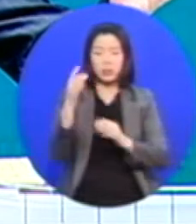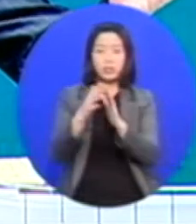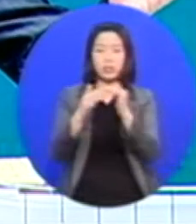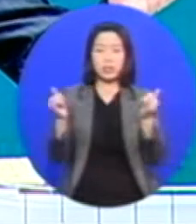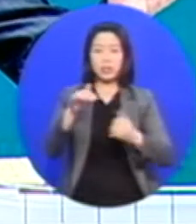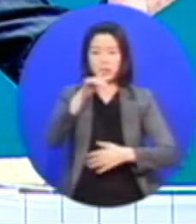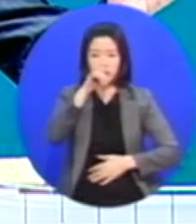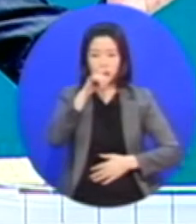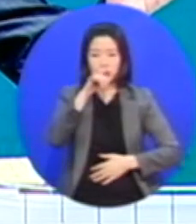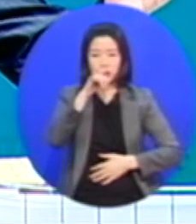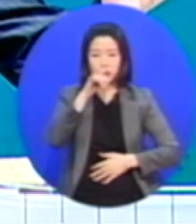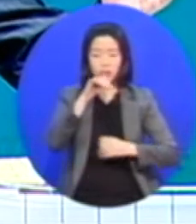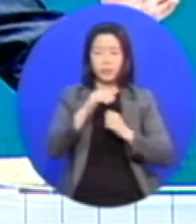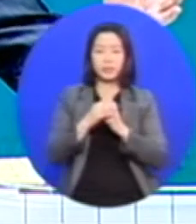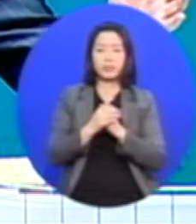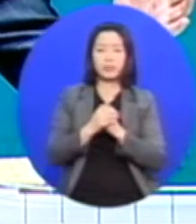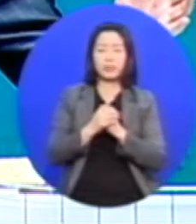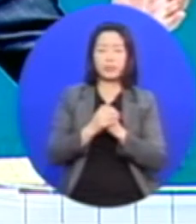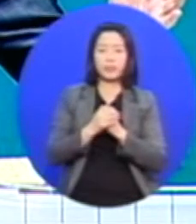했어요